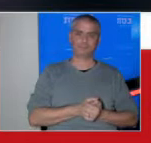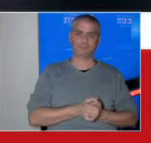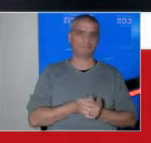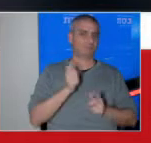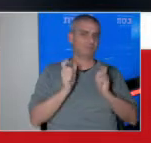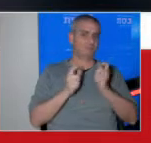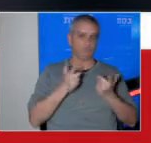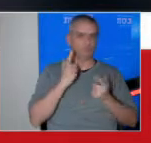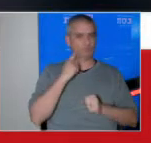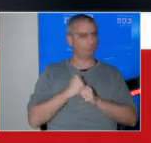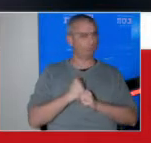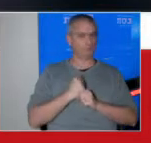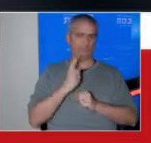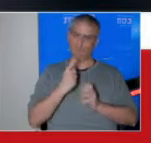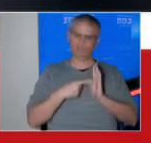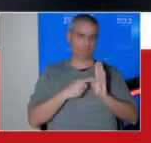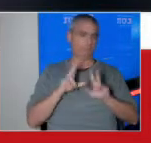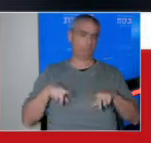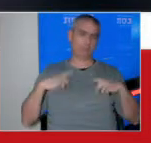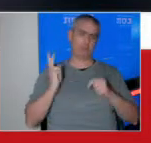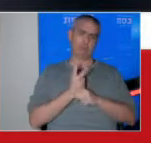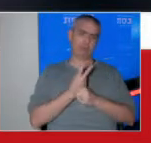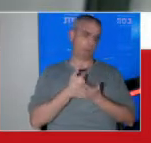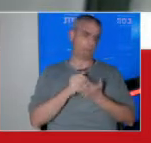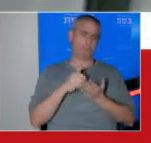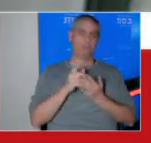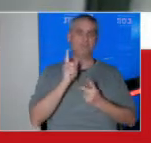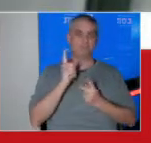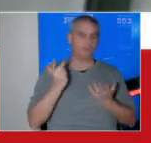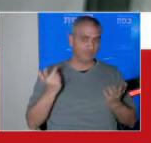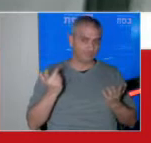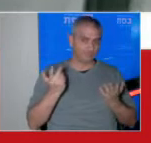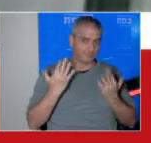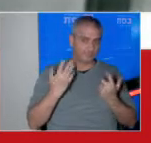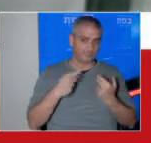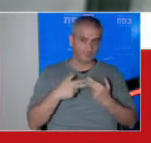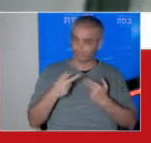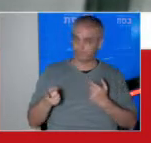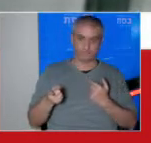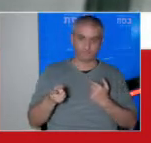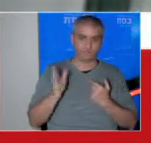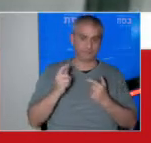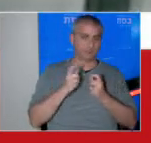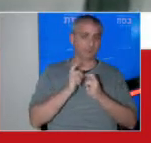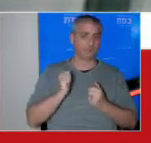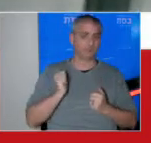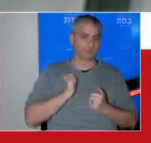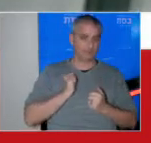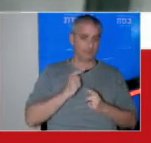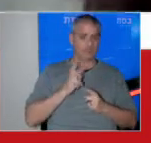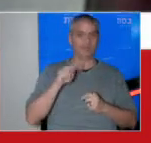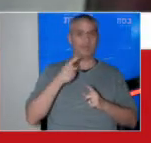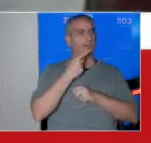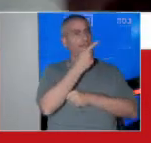אנשים פעם אנשים קשוחים, הם משדרים בהחלט עסקים כרגיל, אבל זה עסקים כרגיל כשלידם יחידות של הצבא פורסות טילי